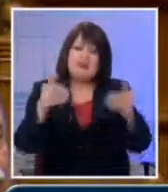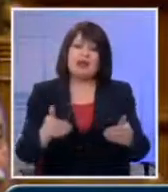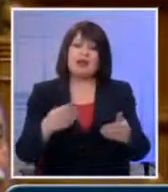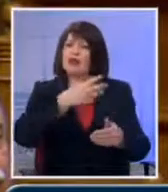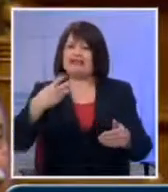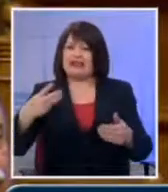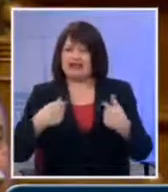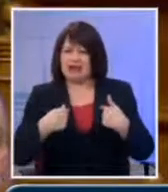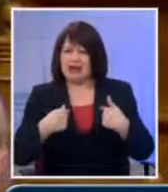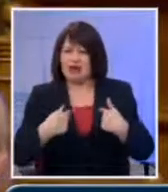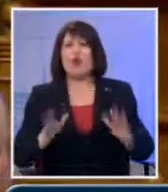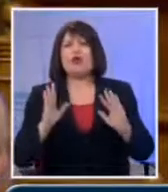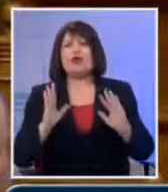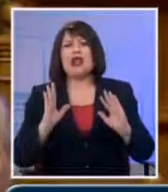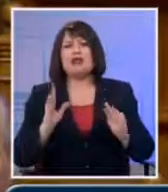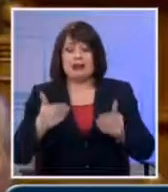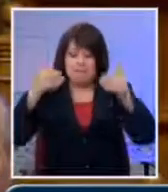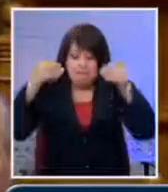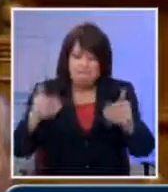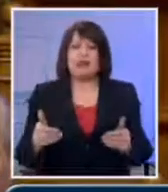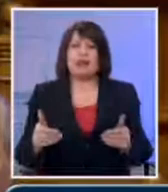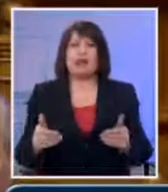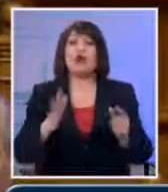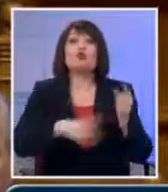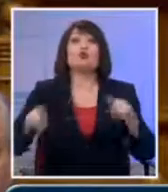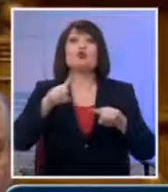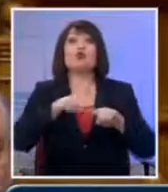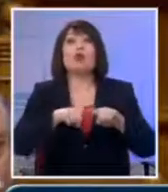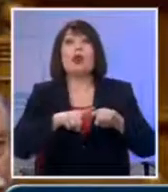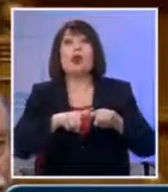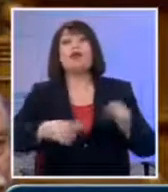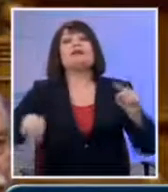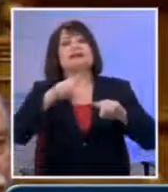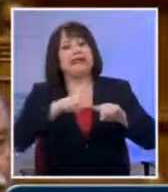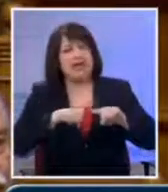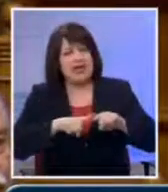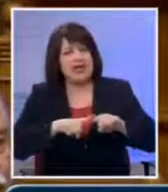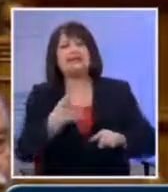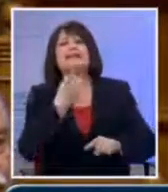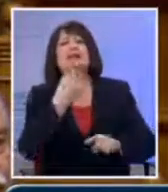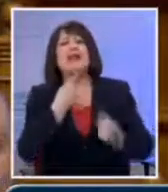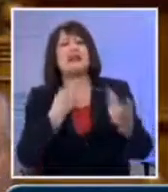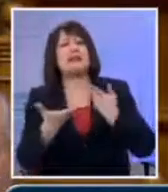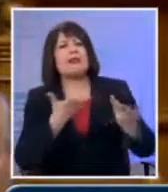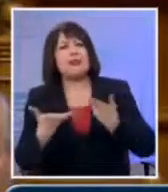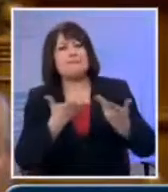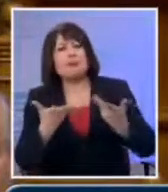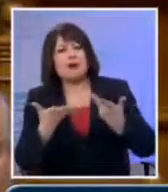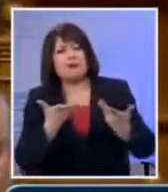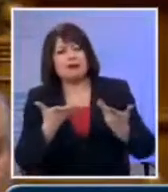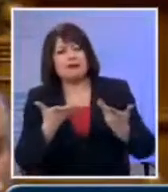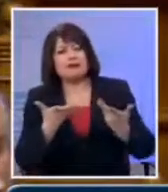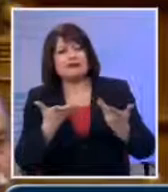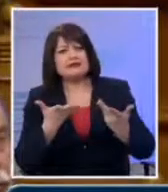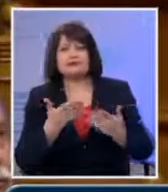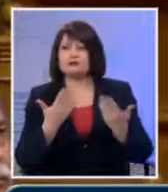ΣΥΡΙΖΑ. Είναι οι κόκκινες γραμμές του ελληνικού λαού, της Ελλάδας, σε μια σκληρή διαπραγμάτευση